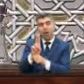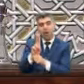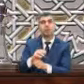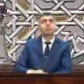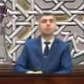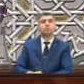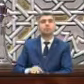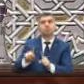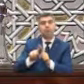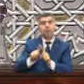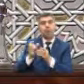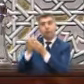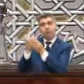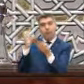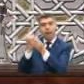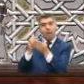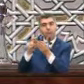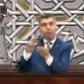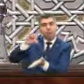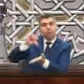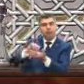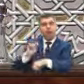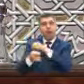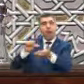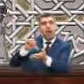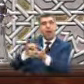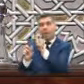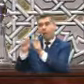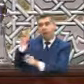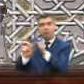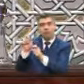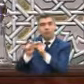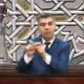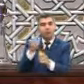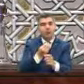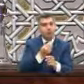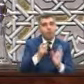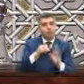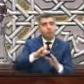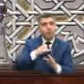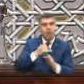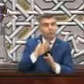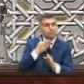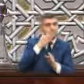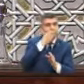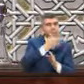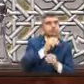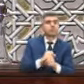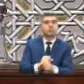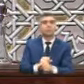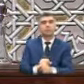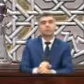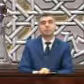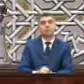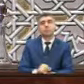توفير النقل المدرسي والداخليات بالعالم القروي للسيدات والسادة النواب المحترمين من فريق العدالة والتنمية، فليتفضل أحد واضعي السؤال.